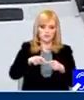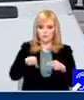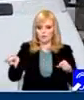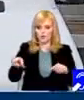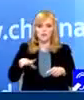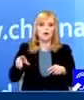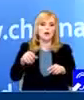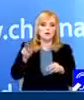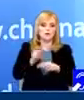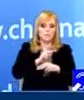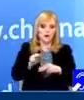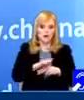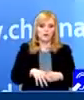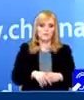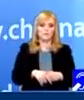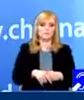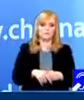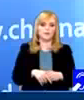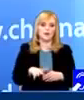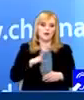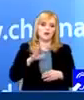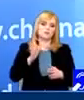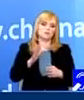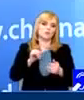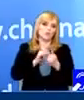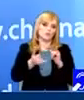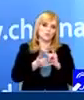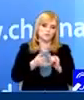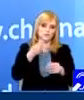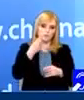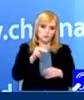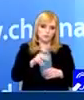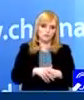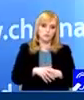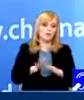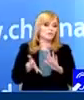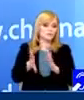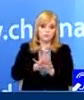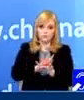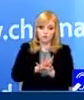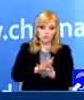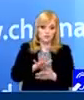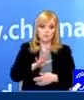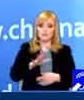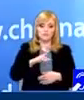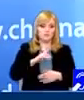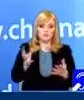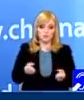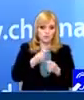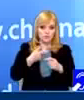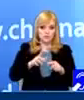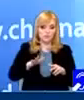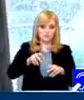repară unitățile, le aduc la o anumită condiție tehnică favorabilă, că în caz contrar nu vor susține